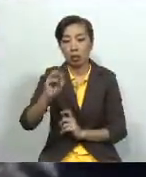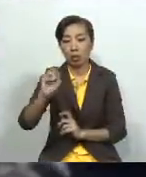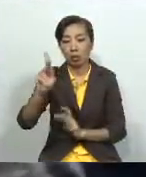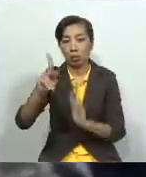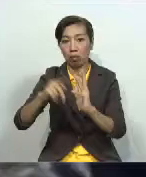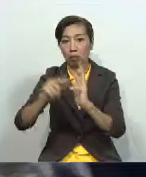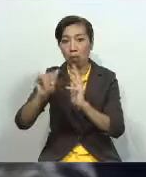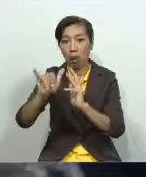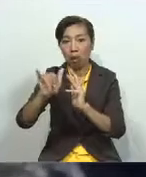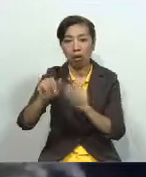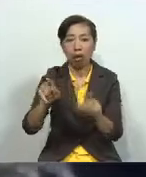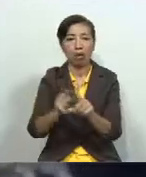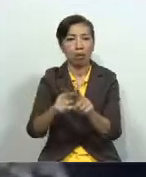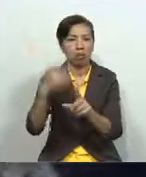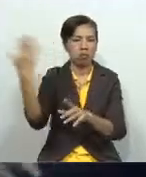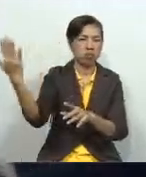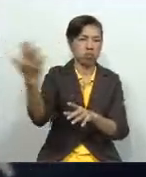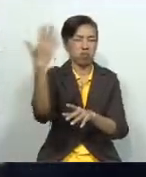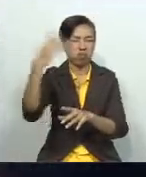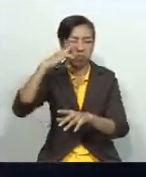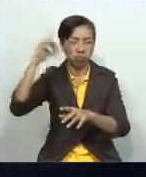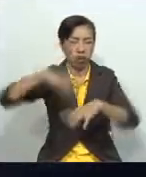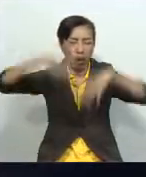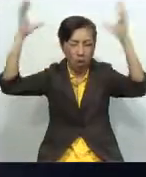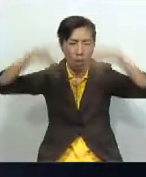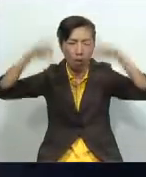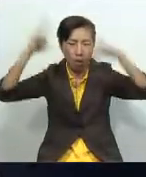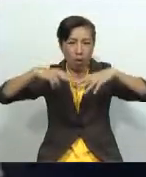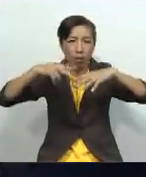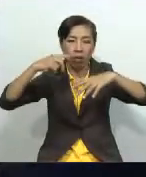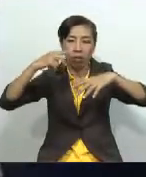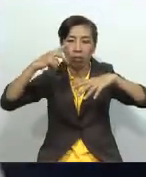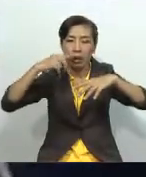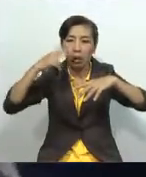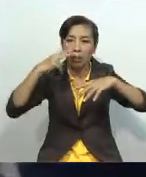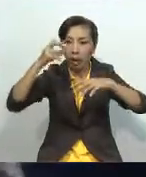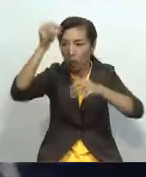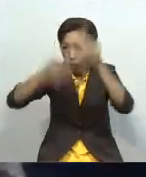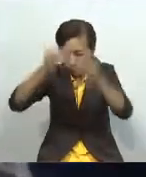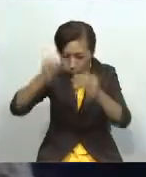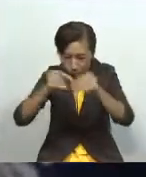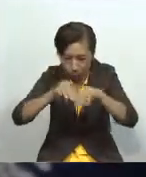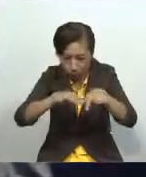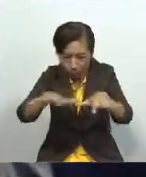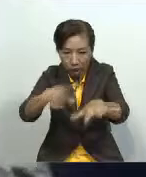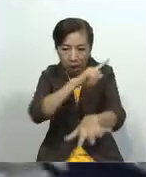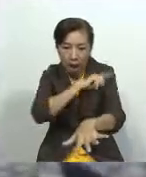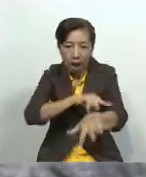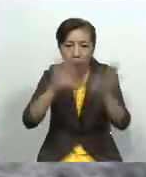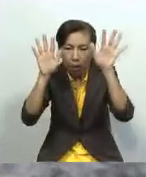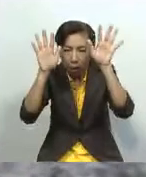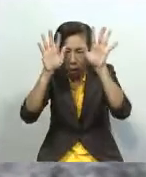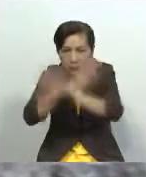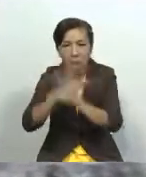เชียงใหม่ก็ได้เกิดพายุลูกเห็บถล่มจนขาวโพลนคล้ายกับหิมะอย่างที่คุณผู้ชมเห็นอยู่นี้นะคะ